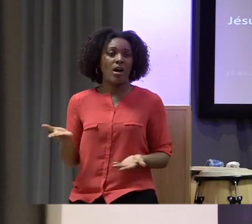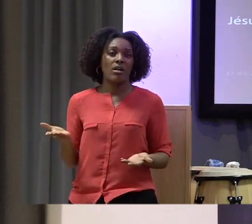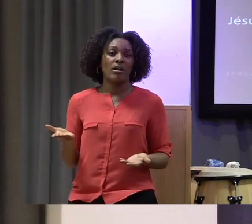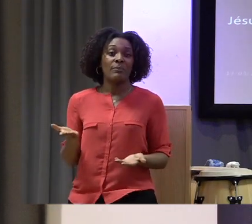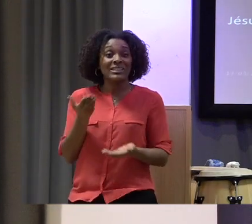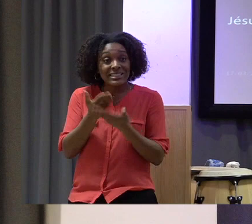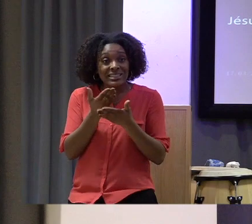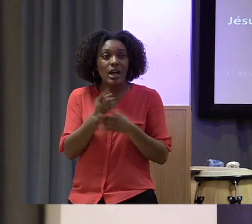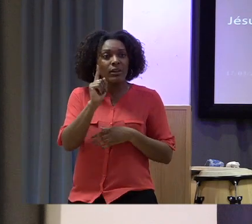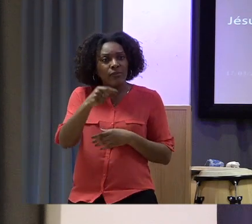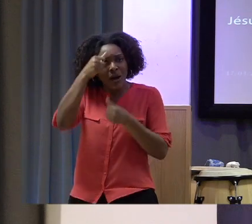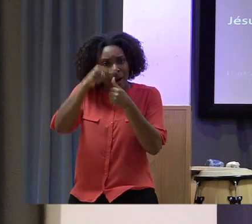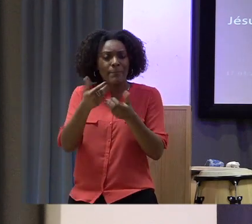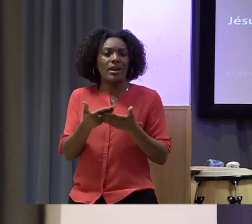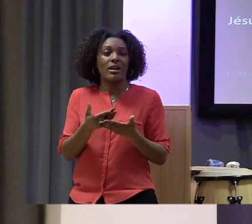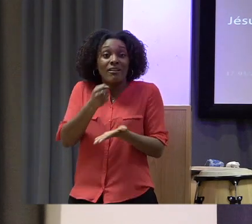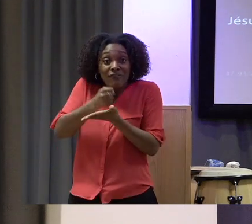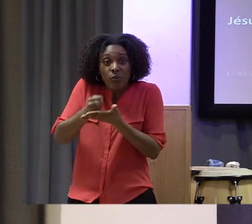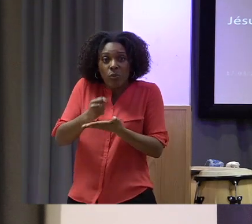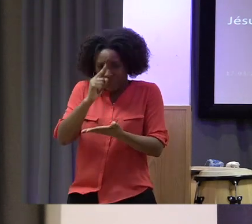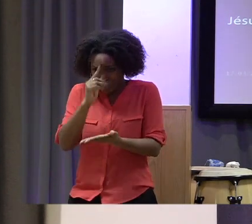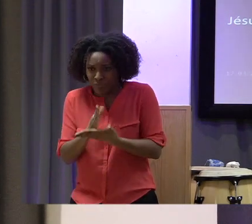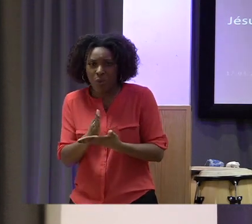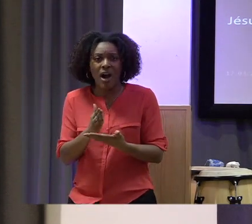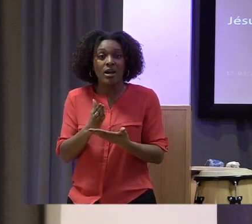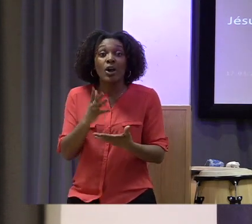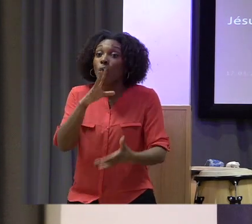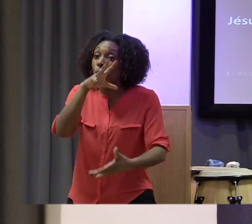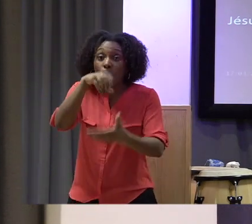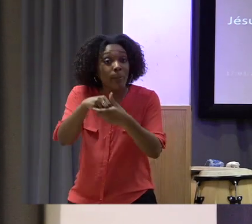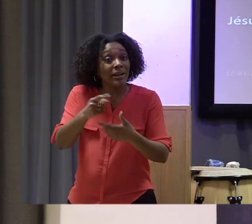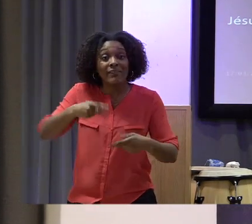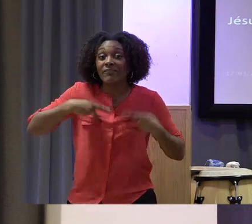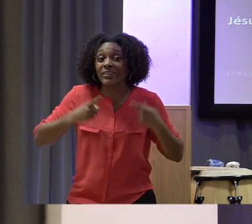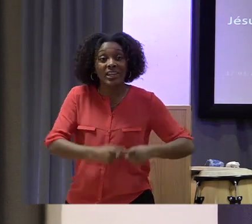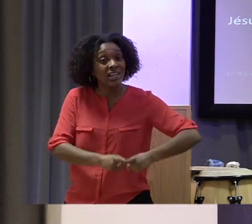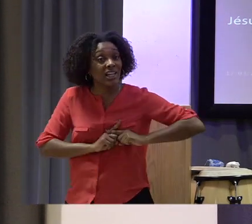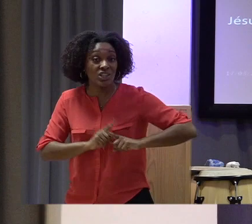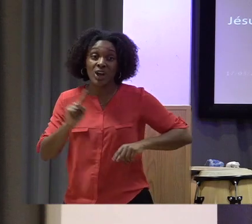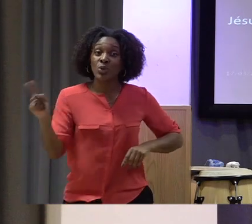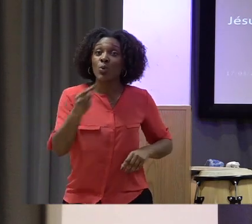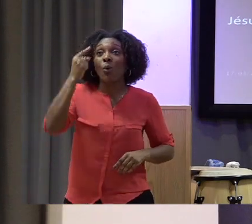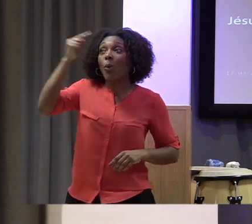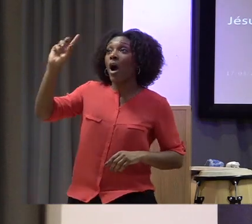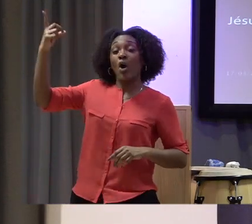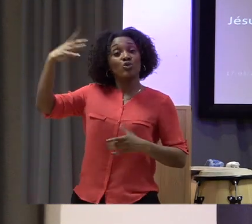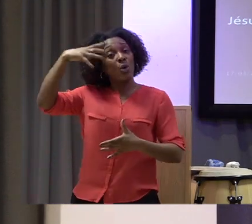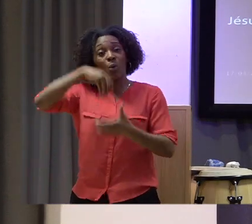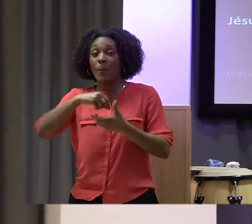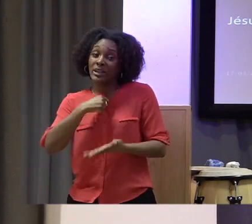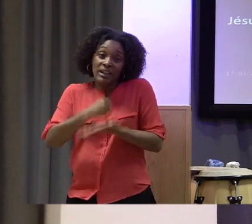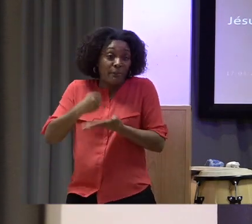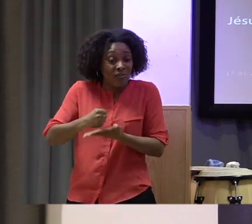ce récit. L'épreuve de la foi fait partie de notre parcours de croyants. Il y aura un moment